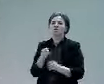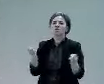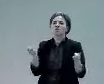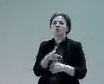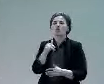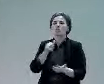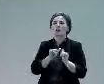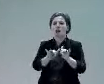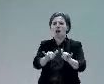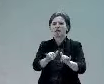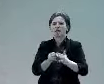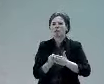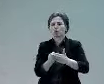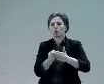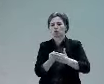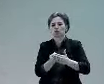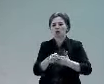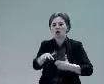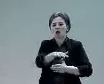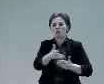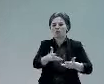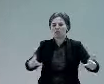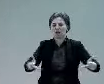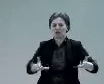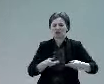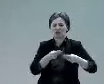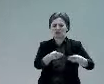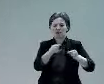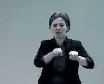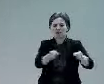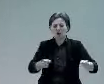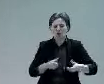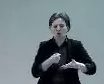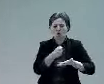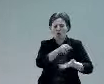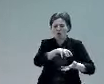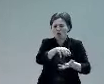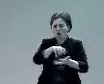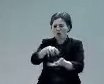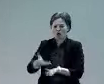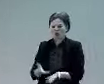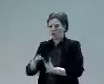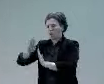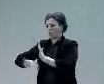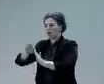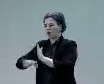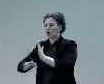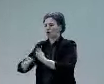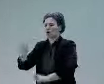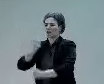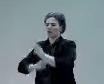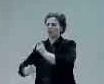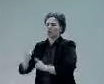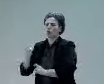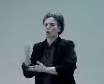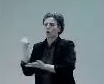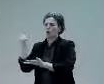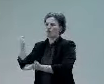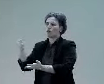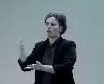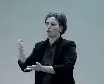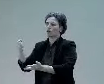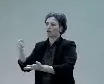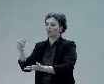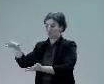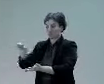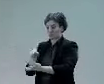miliardi all'anno di sussidi ambientalmente dannosi. Sviluppiamo presto un piano progressivo di rientro di quei fondi per